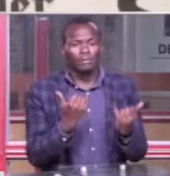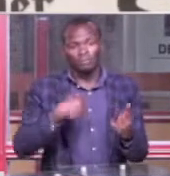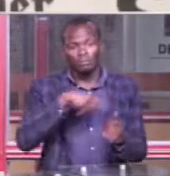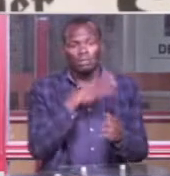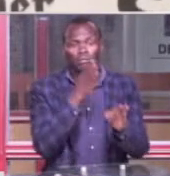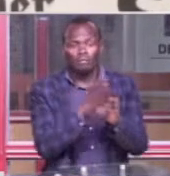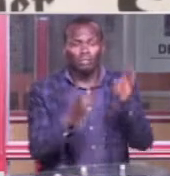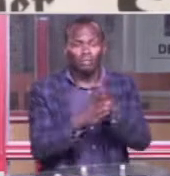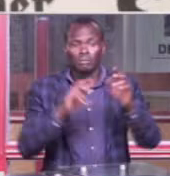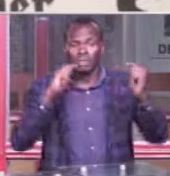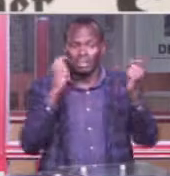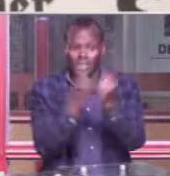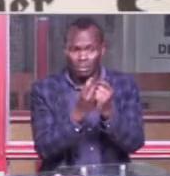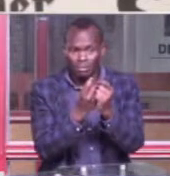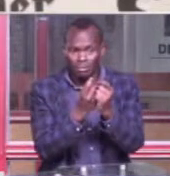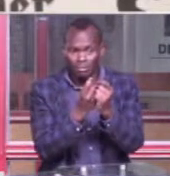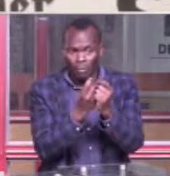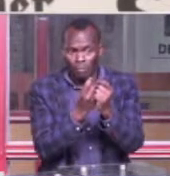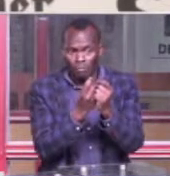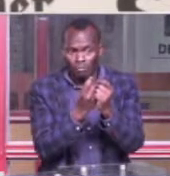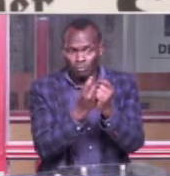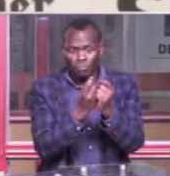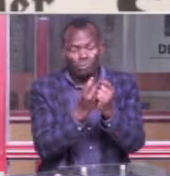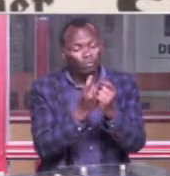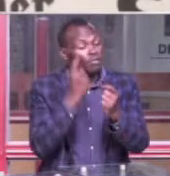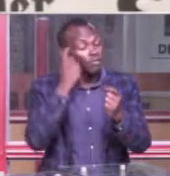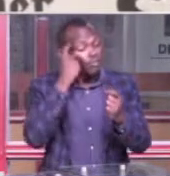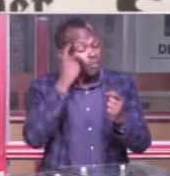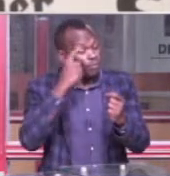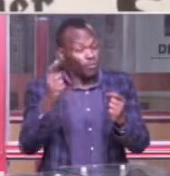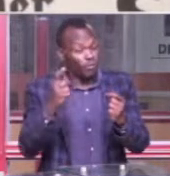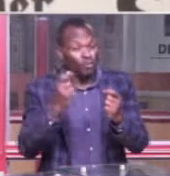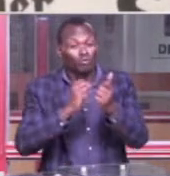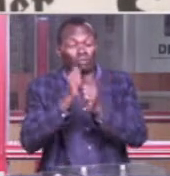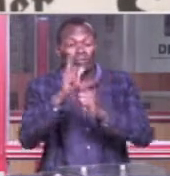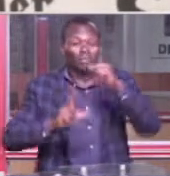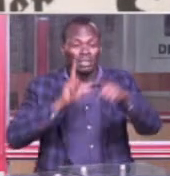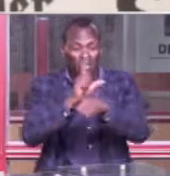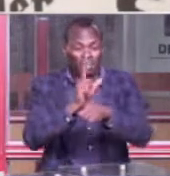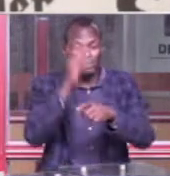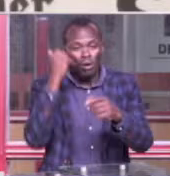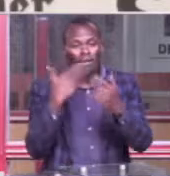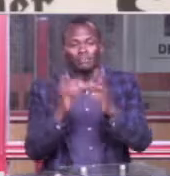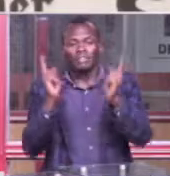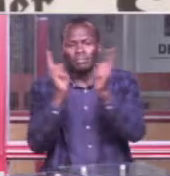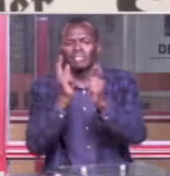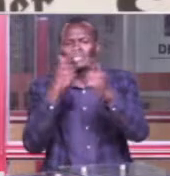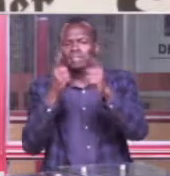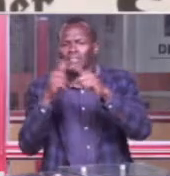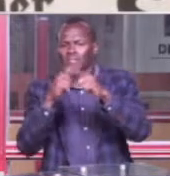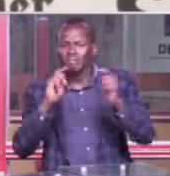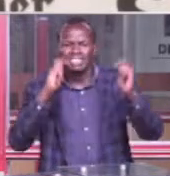jakola bulungi tufuna tests wezi team ku team zenene KCC Toro then ne Mbarara oboli awo